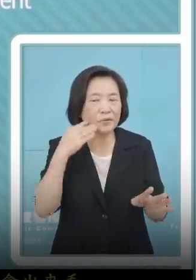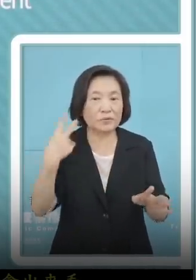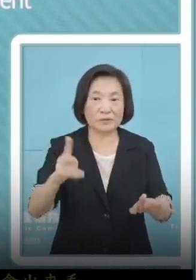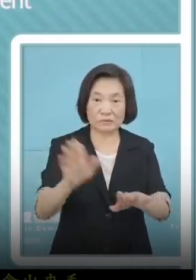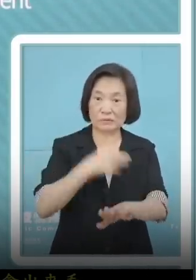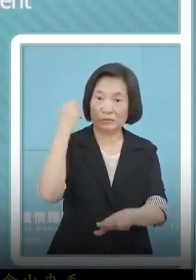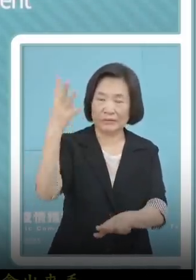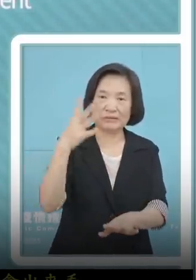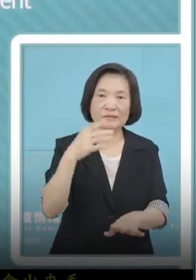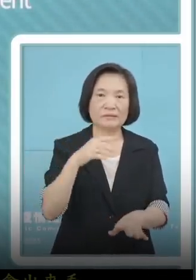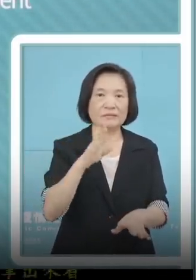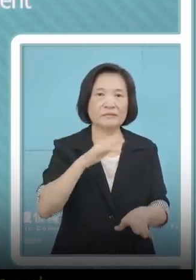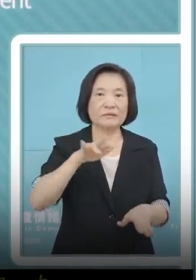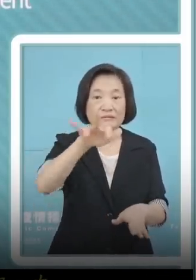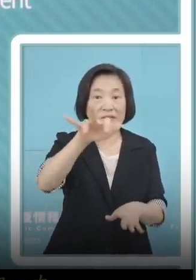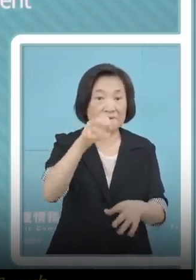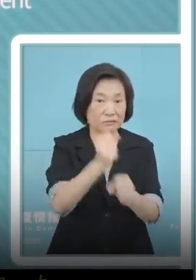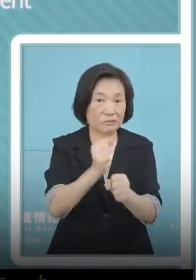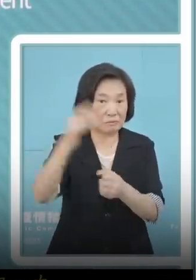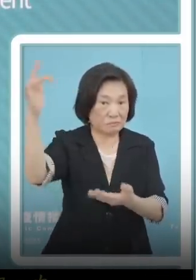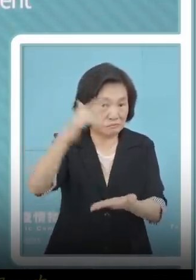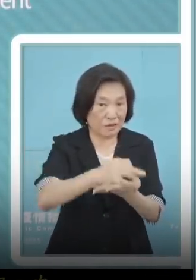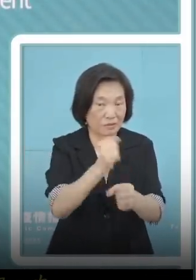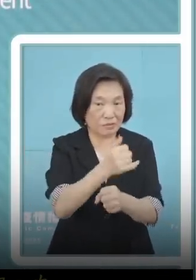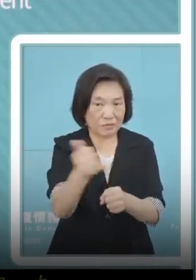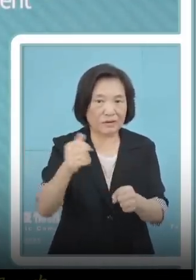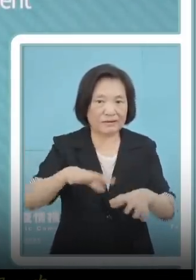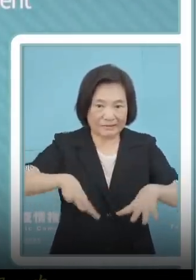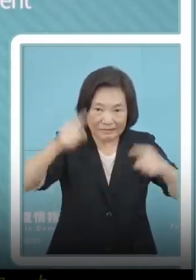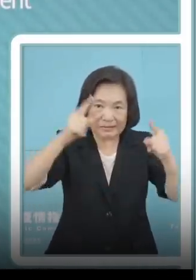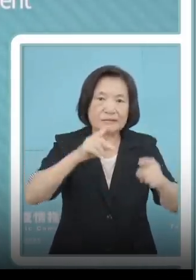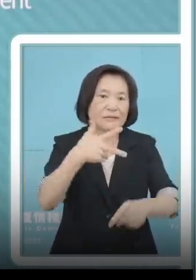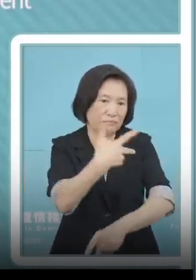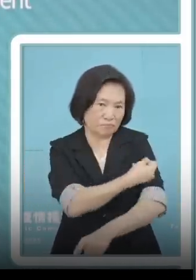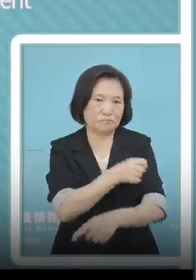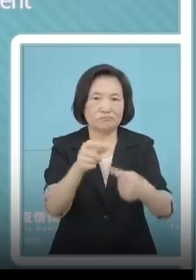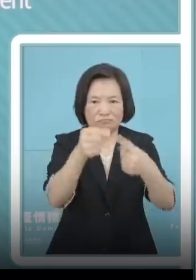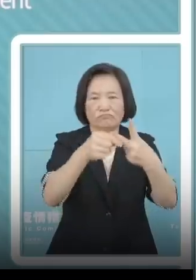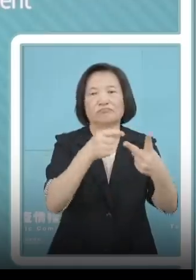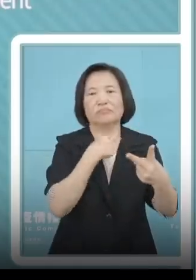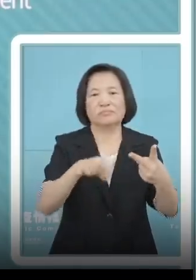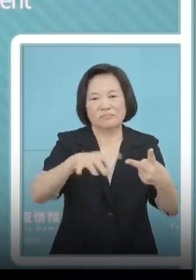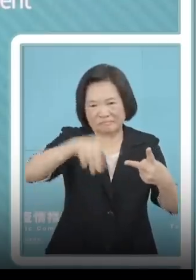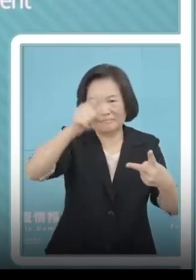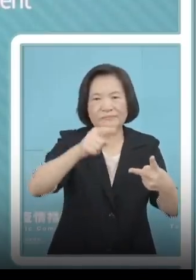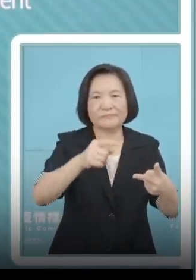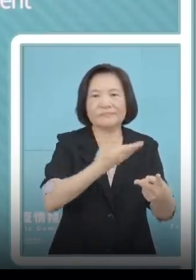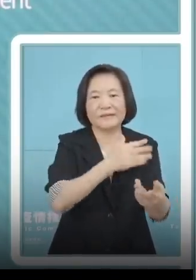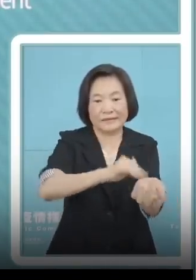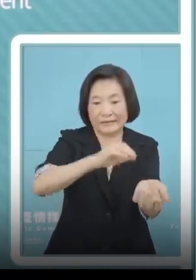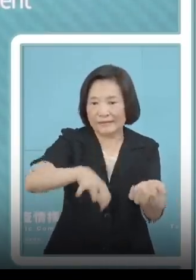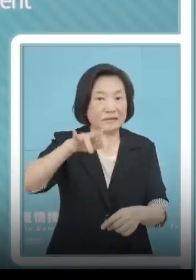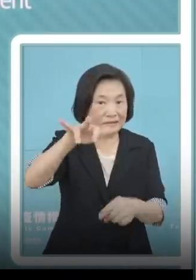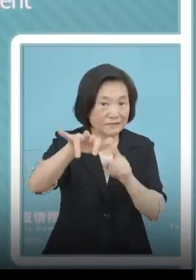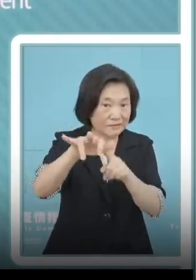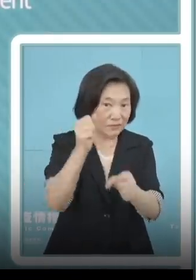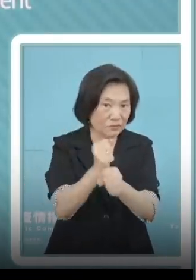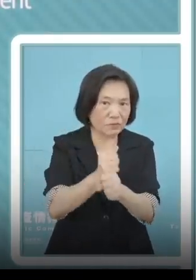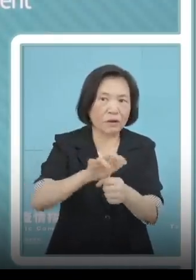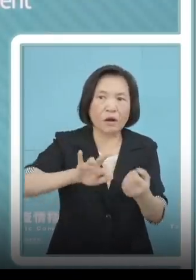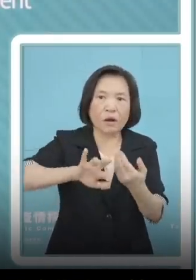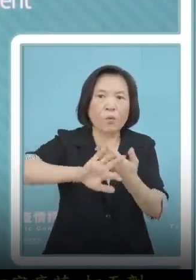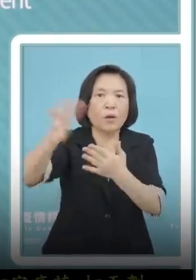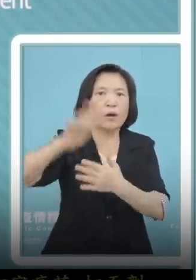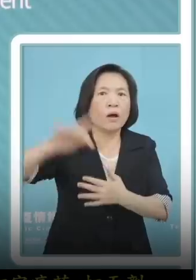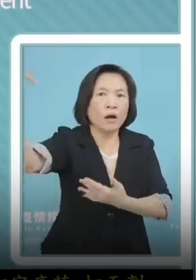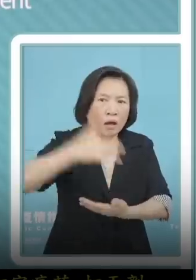遍，你知道，机组人员、机场人员应该第一次就把疫苗打完了，而且就是有这比照医院要打2剂。很多东西都